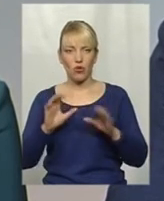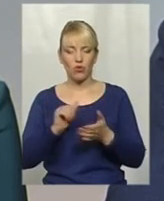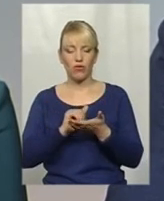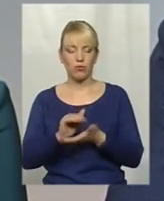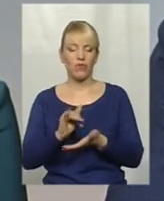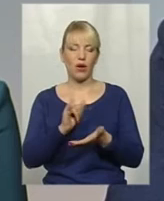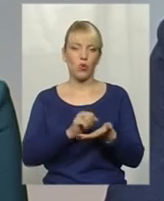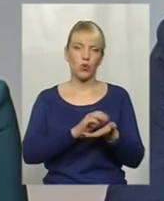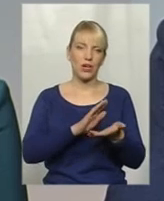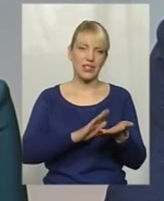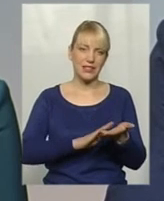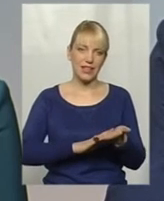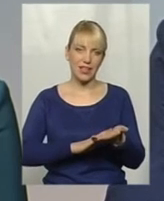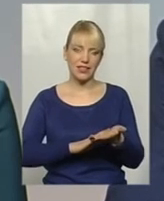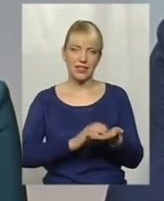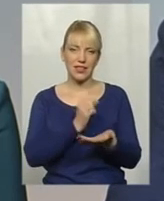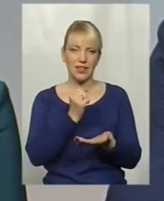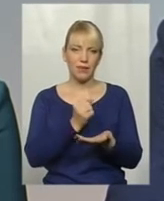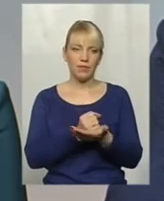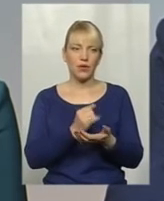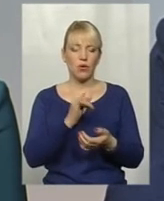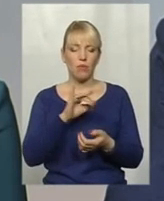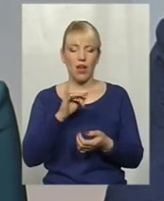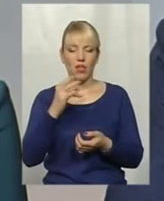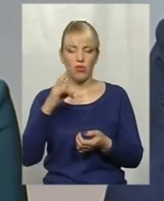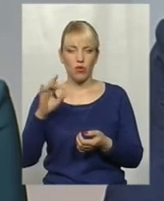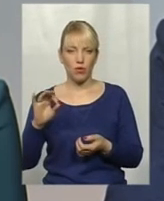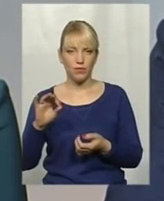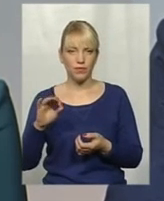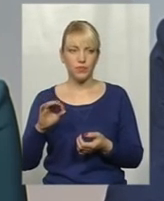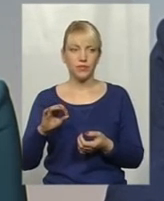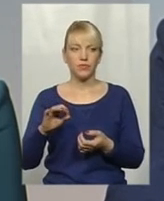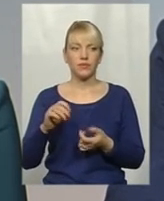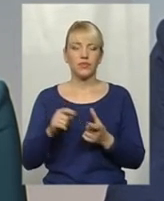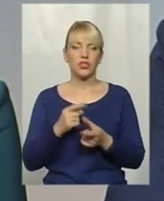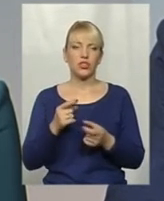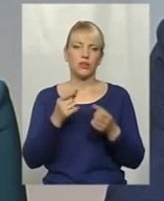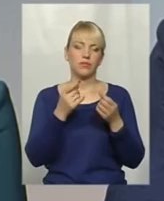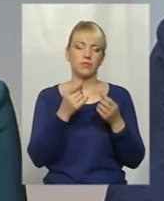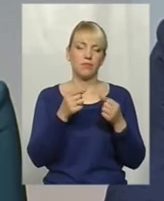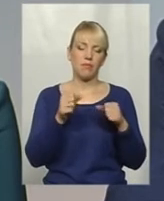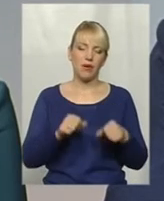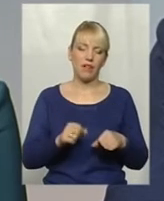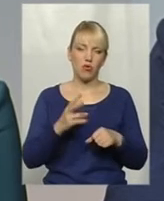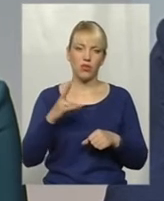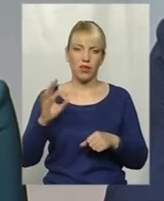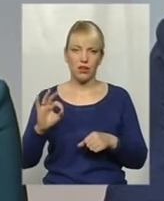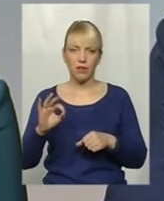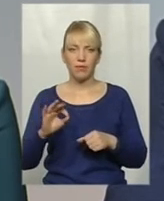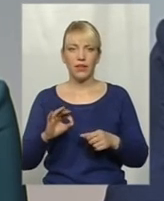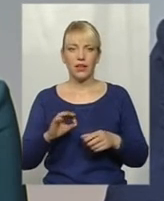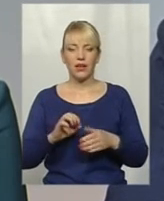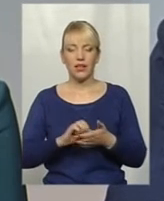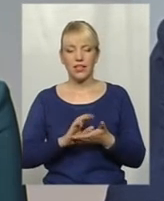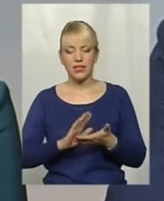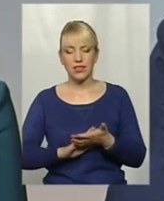то майна на нерухоме майно, право на нерухоме майно, чи то право на реєстрацію